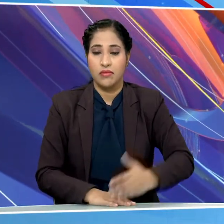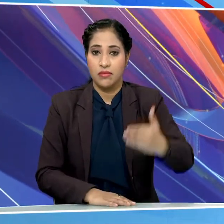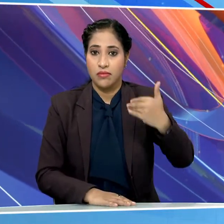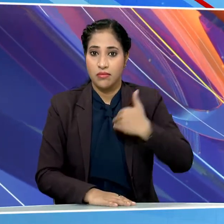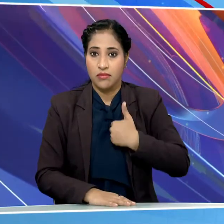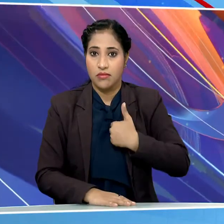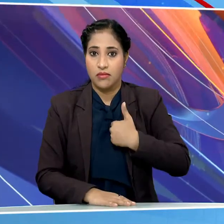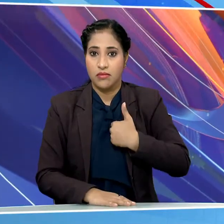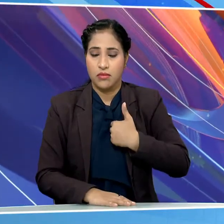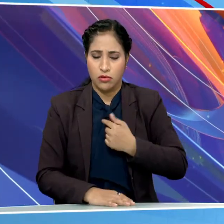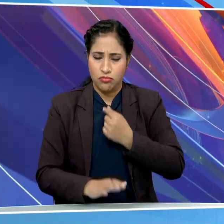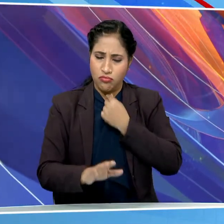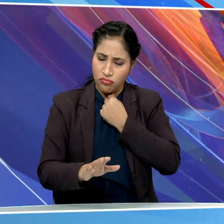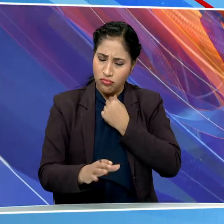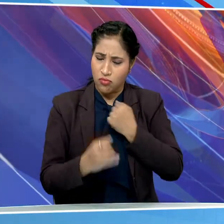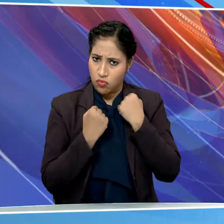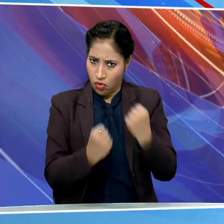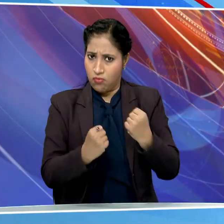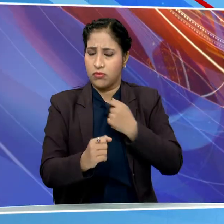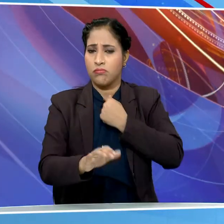मैंने संकल्प लिया